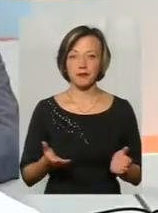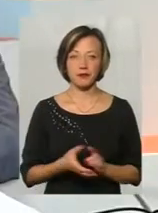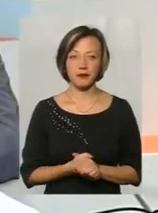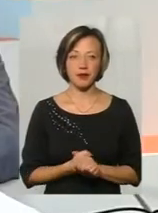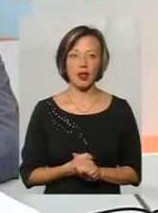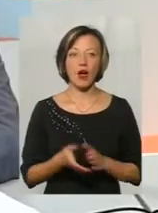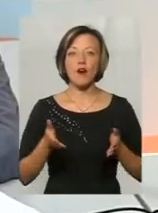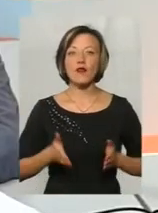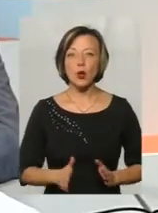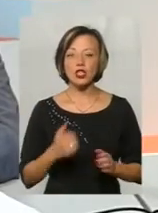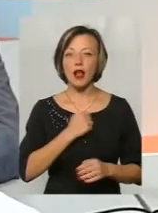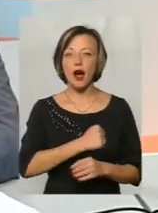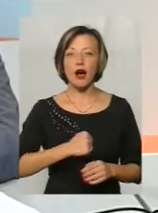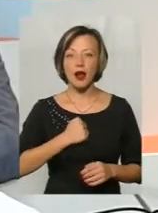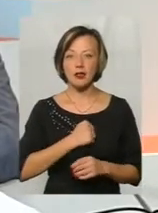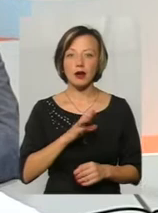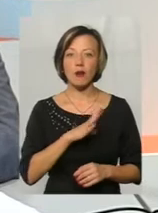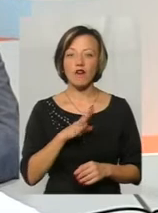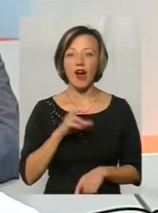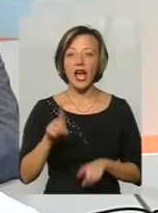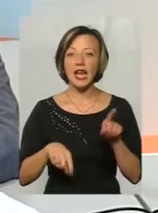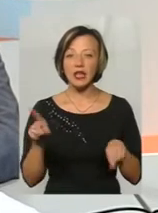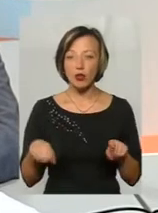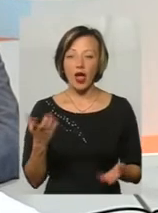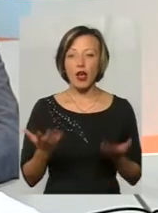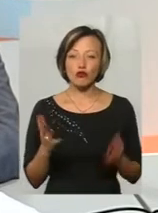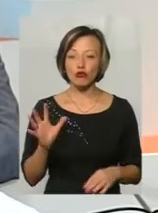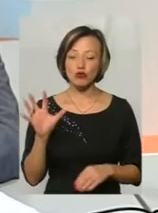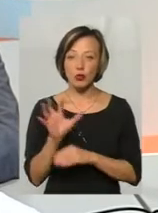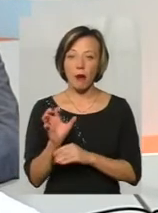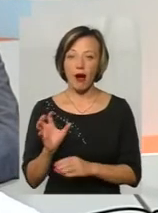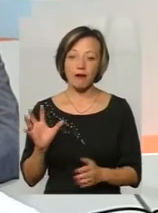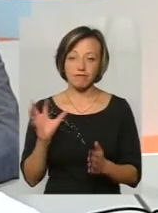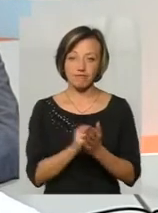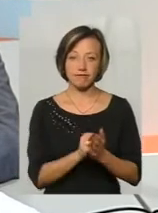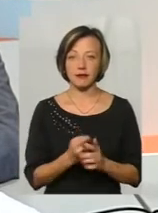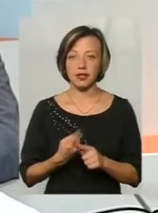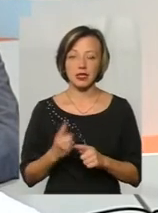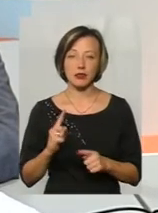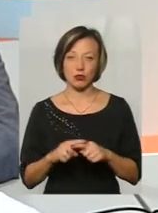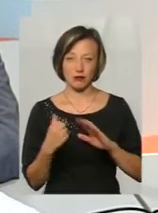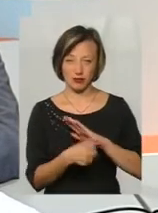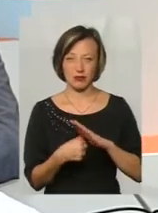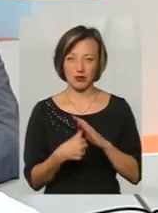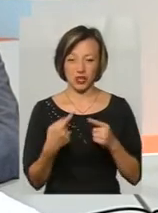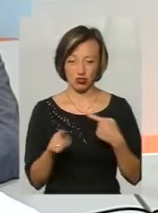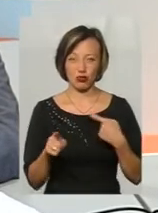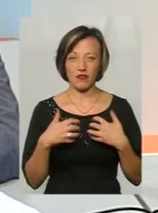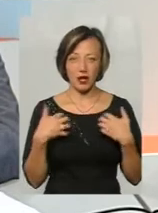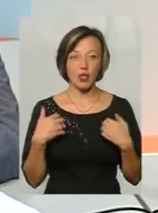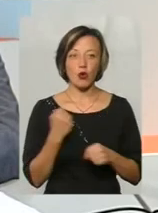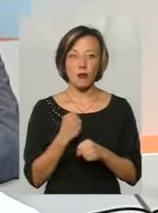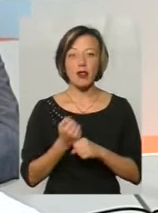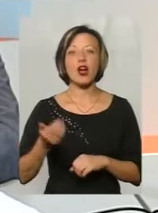говорити? Агресія буває дуже рідко. І якщо собака кинулась от на цього безхатченка чи на другу тварину, значить вона робила